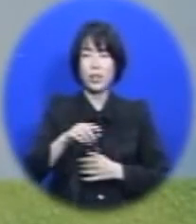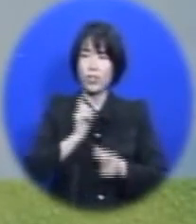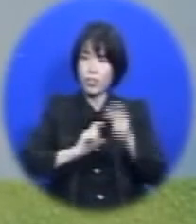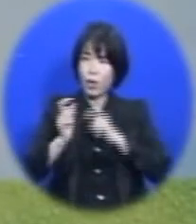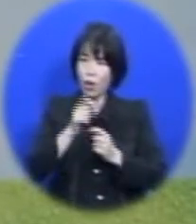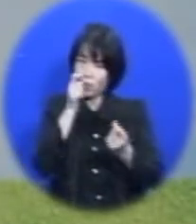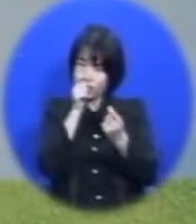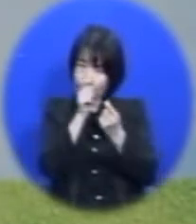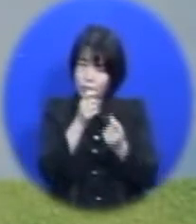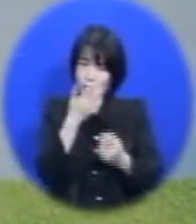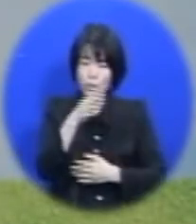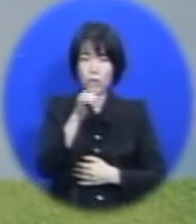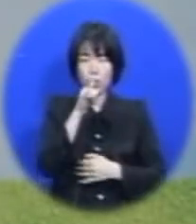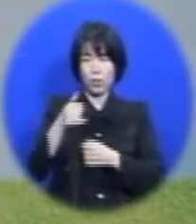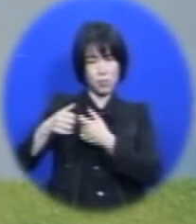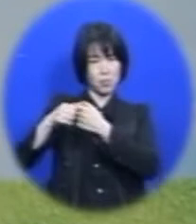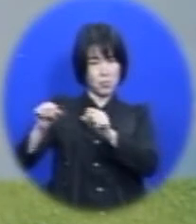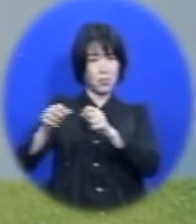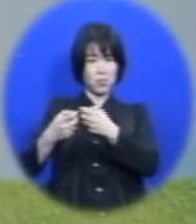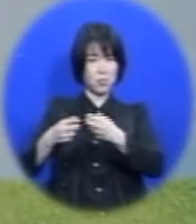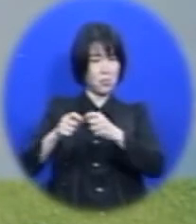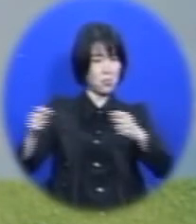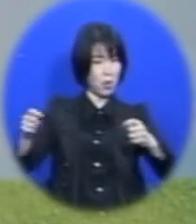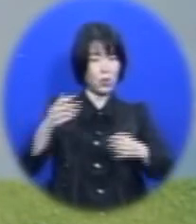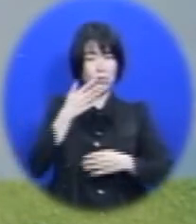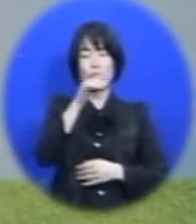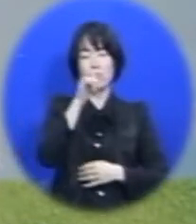있고 깨어질 수도 있는 거예요.